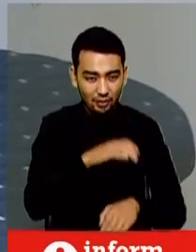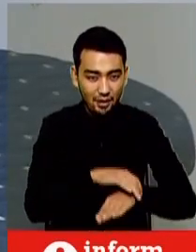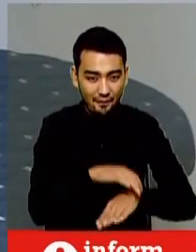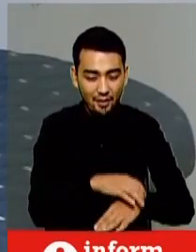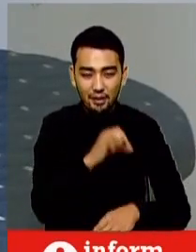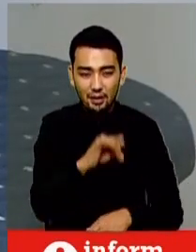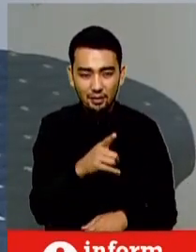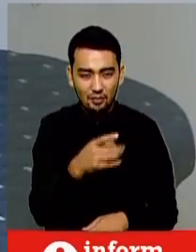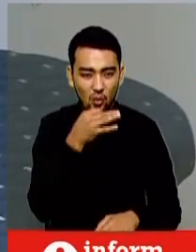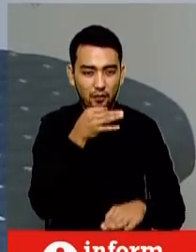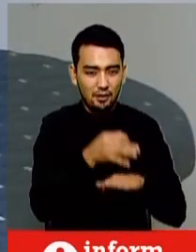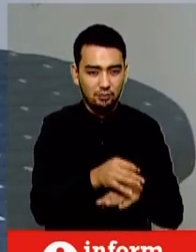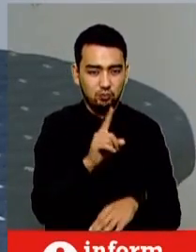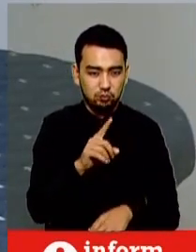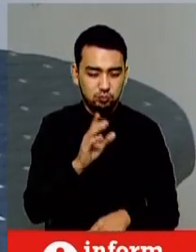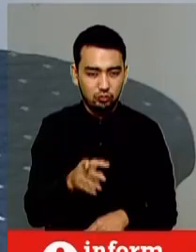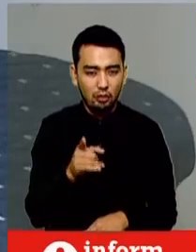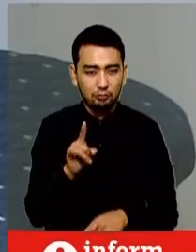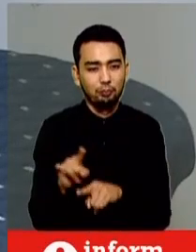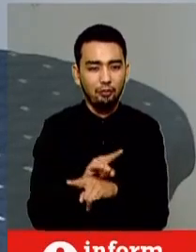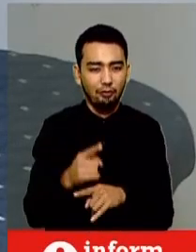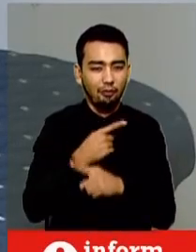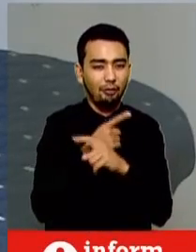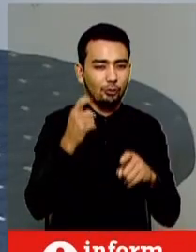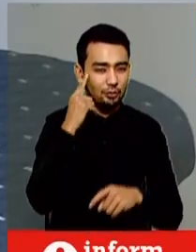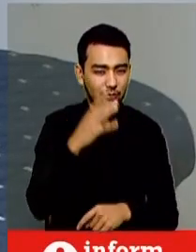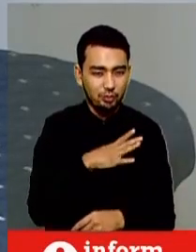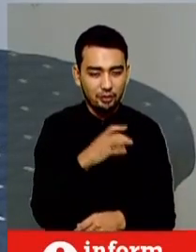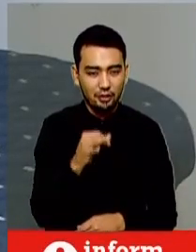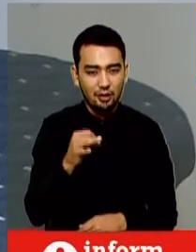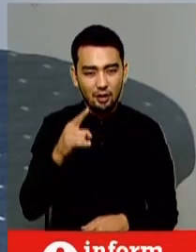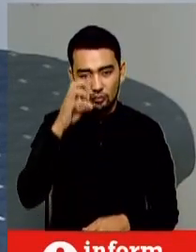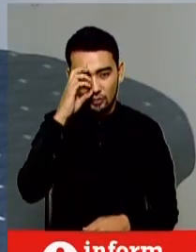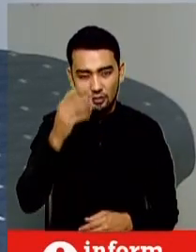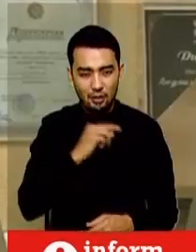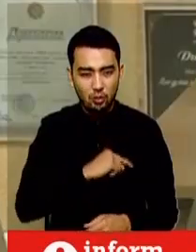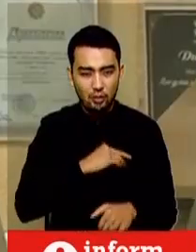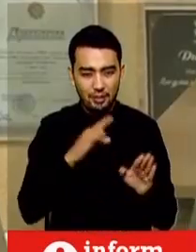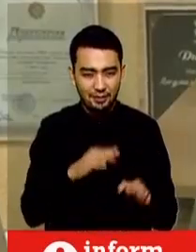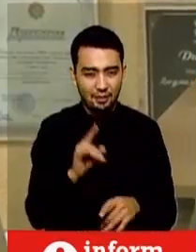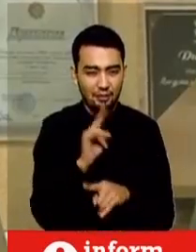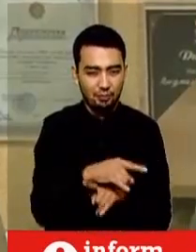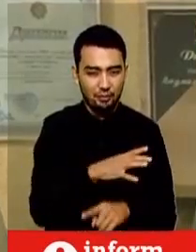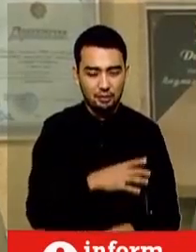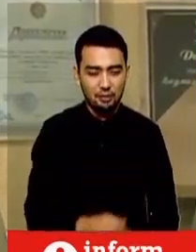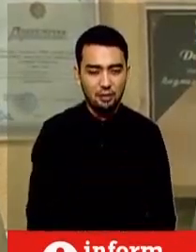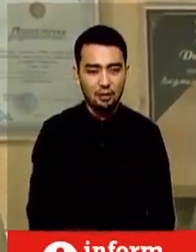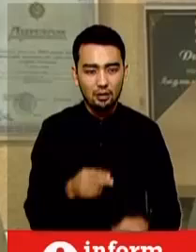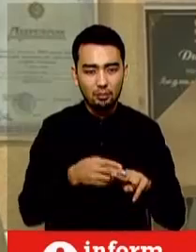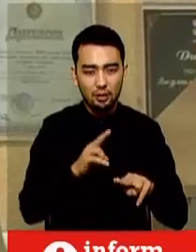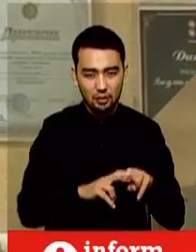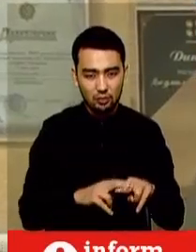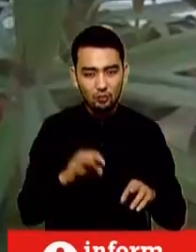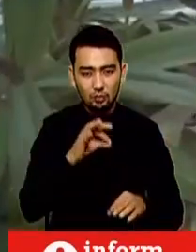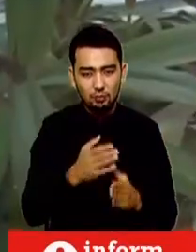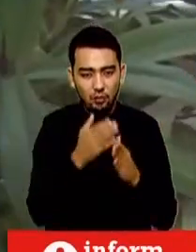естественно, ты будешь нести ответственность за клевету, за то, что ты подорвал честь, достоинство, деловую репутацию. Именно поэтому подавляющее